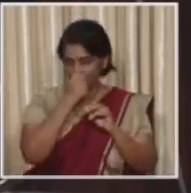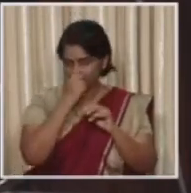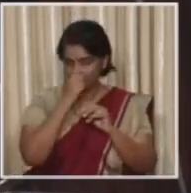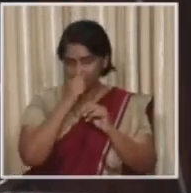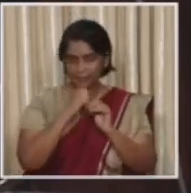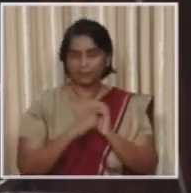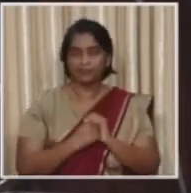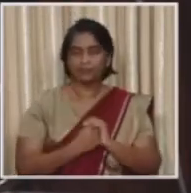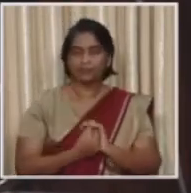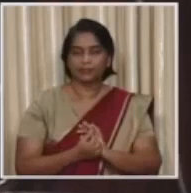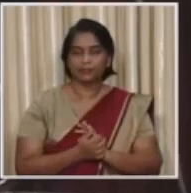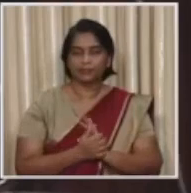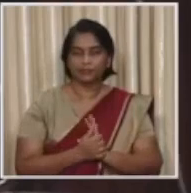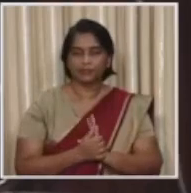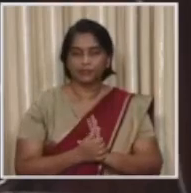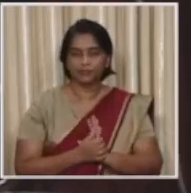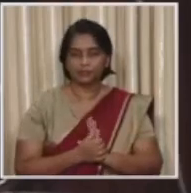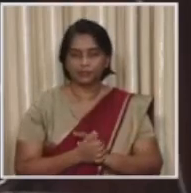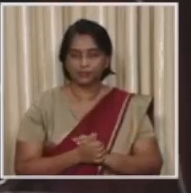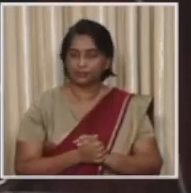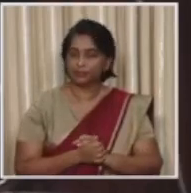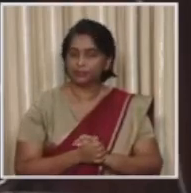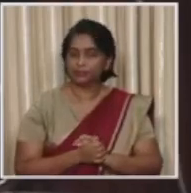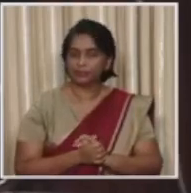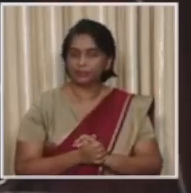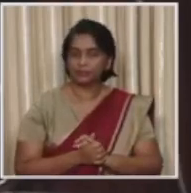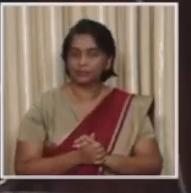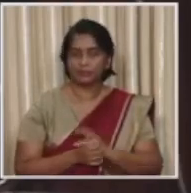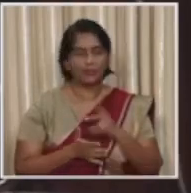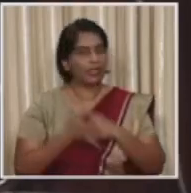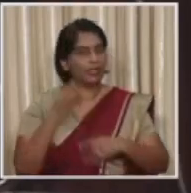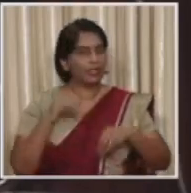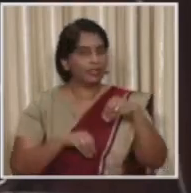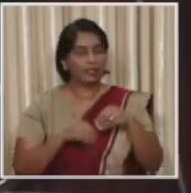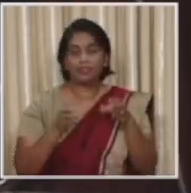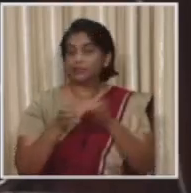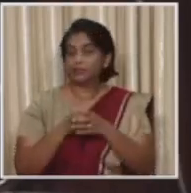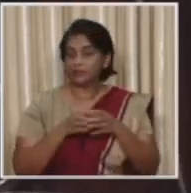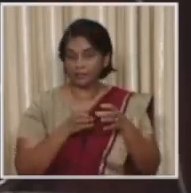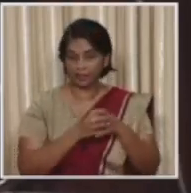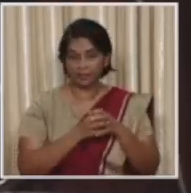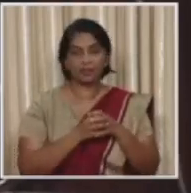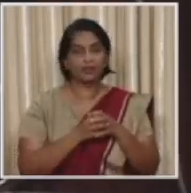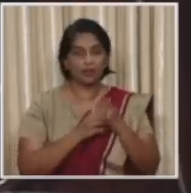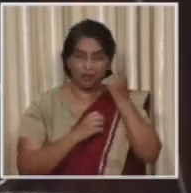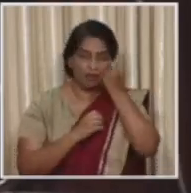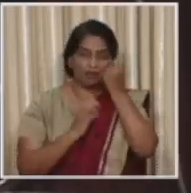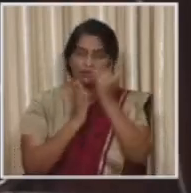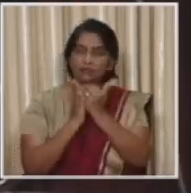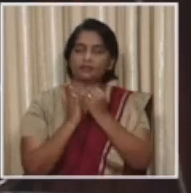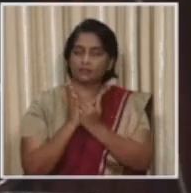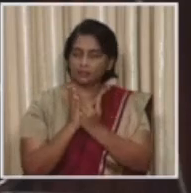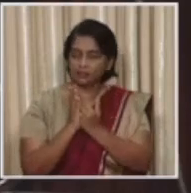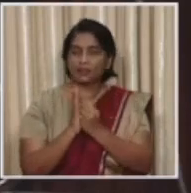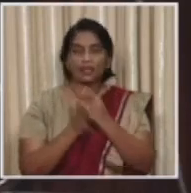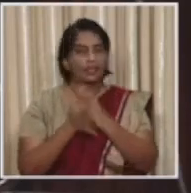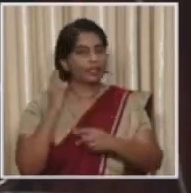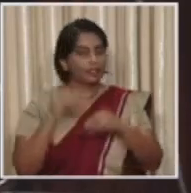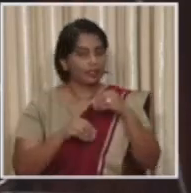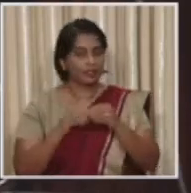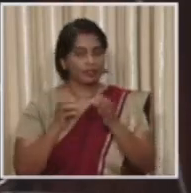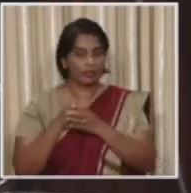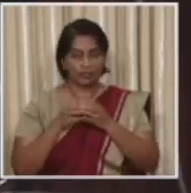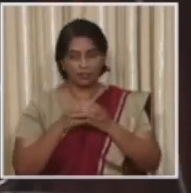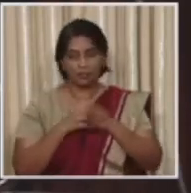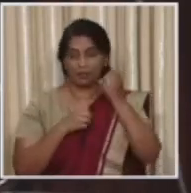ඊළඟට මෙහි අර දේශපාලන පක්ෂවල යෝජනා සම්බන්ධයෙන් දේශපාලන පක්ෂවල